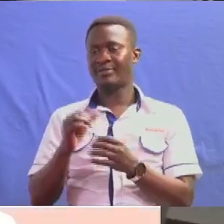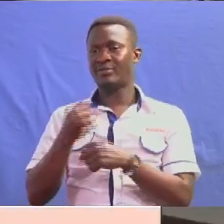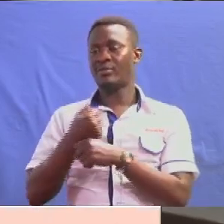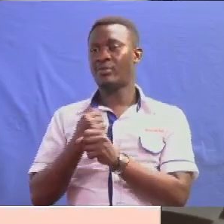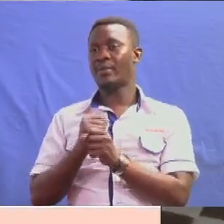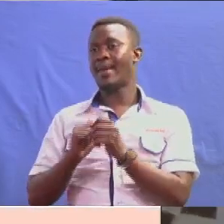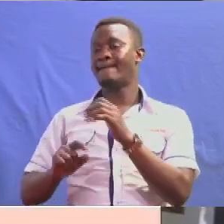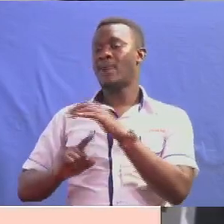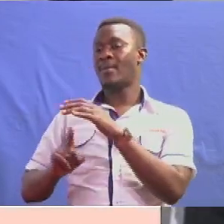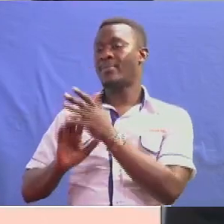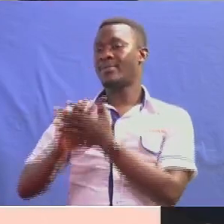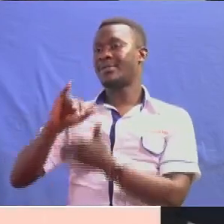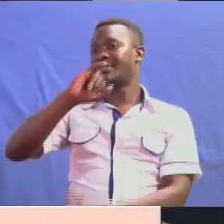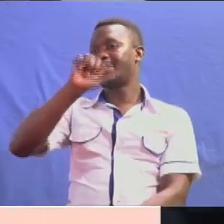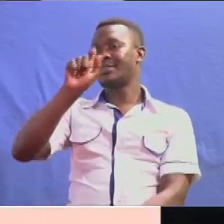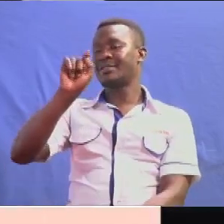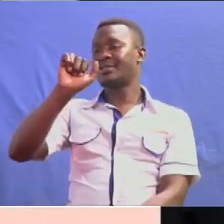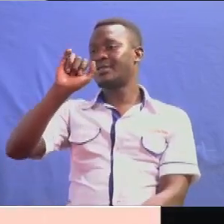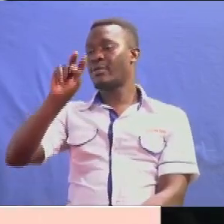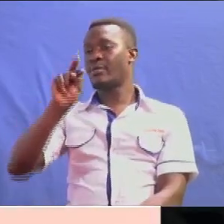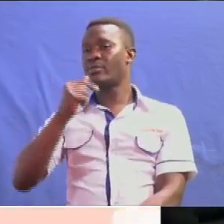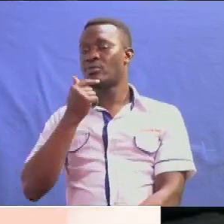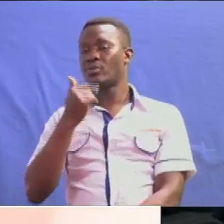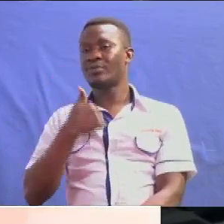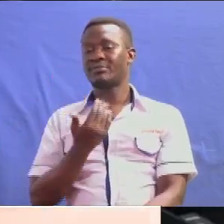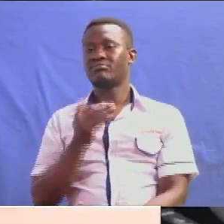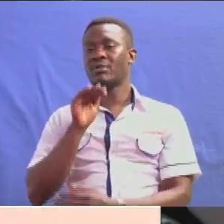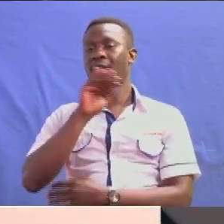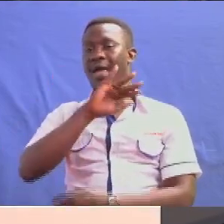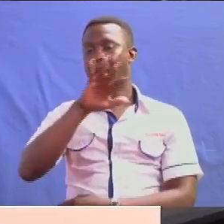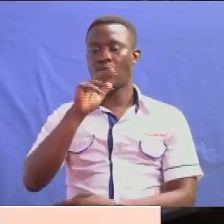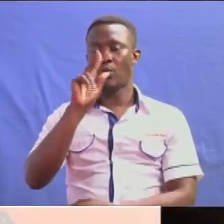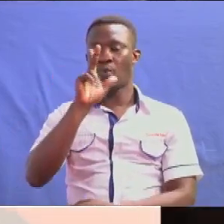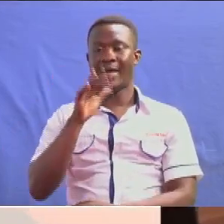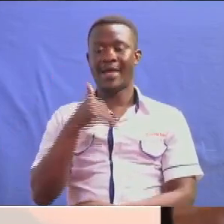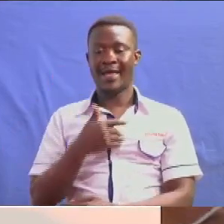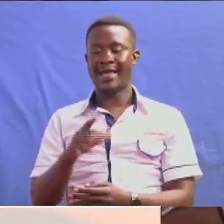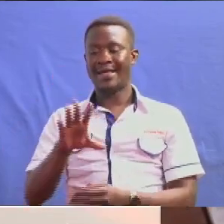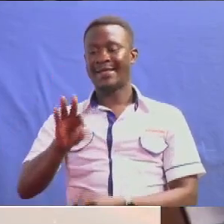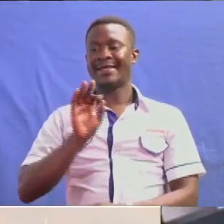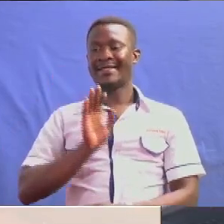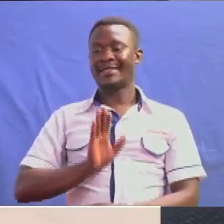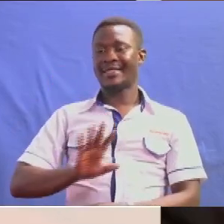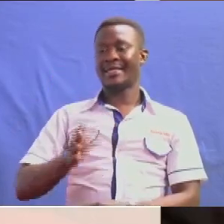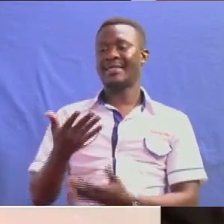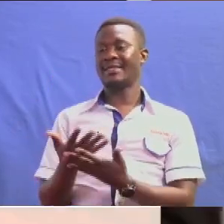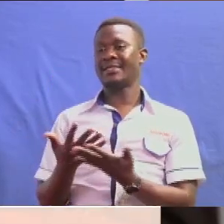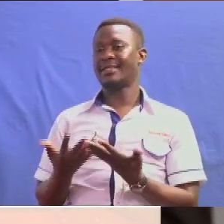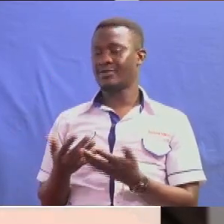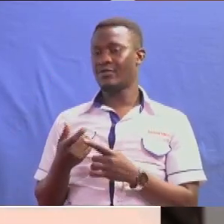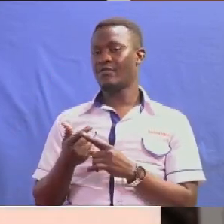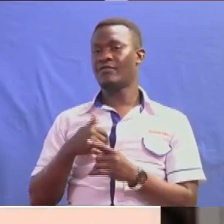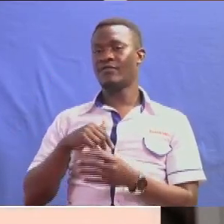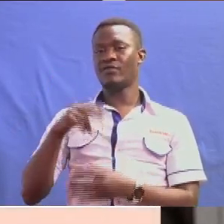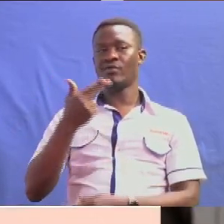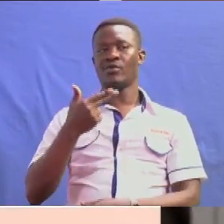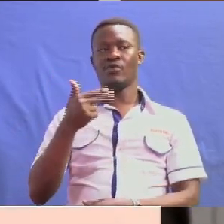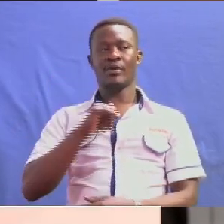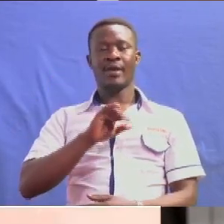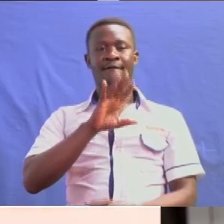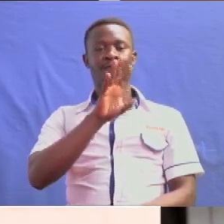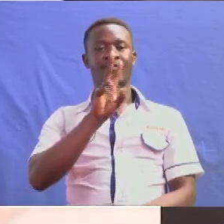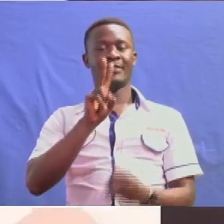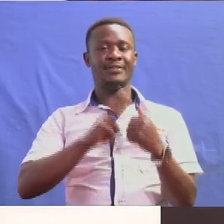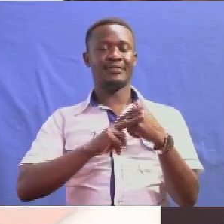wa umma Justin Muturi kutoa ombi la dharura kwa Wakenya kukusanya hati hizi muhimu kutoka vituo